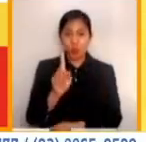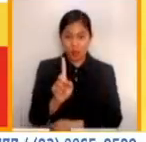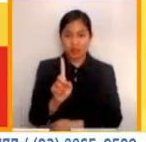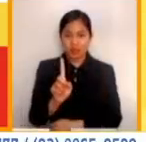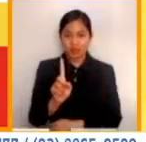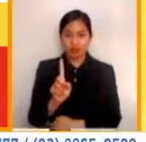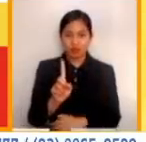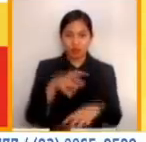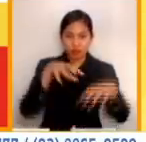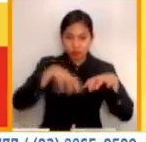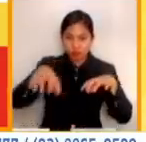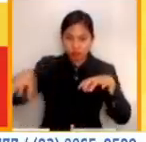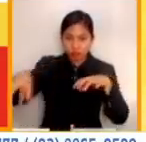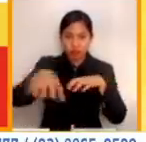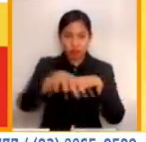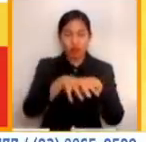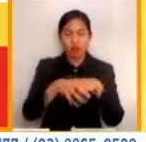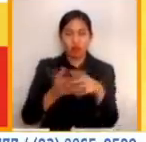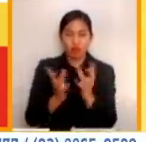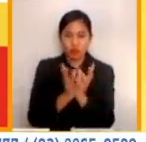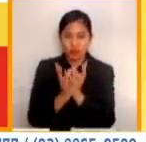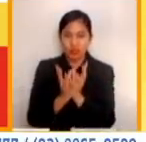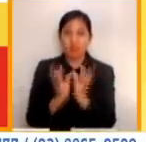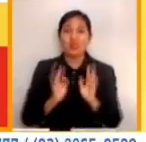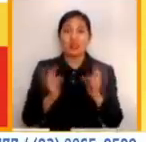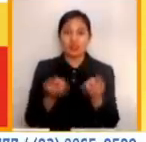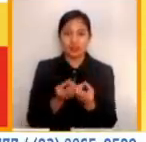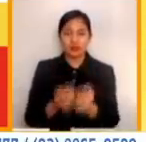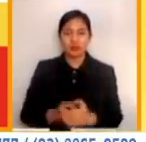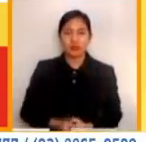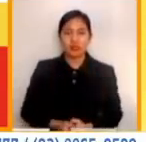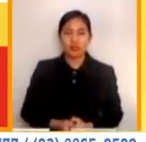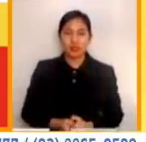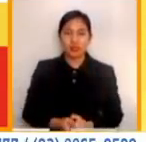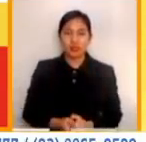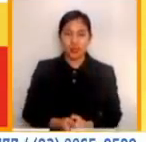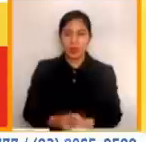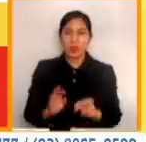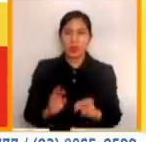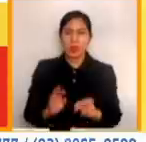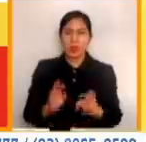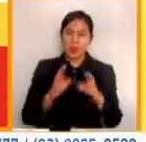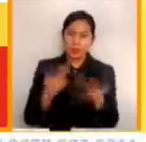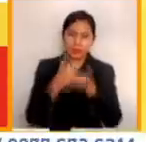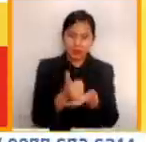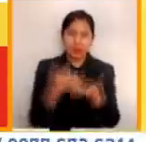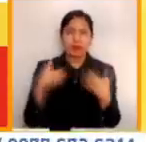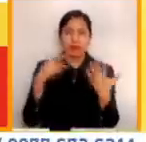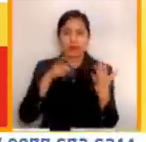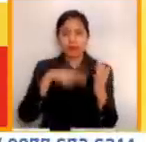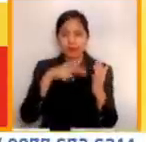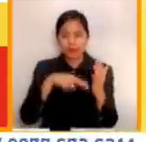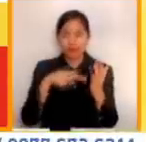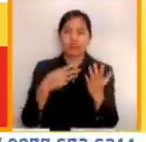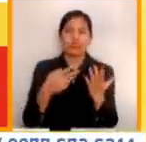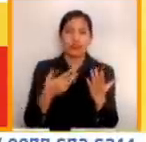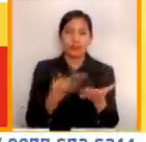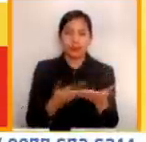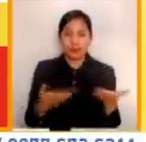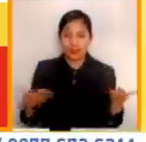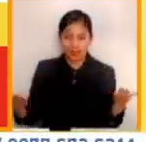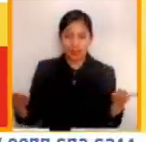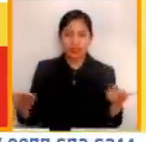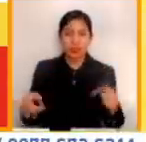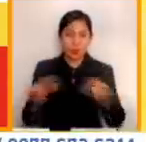kanilang pag-aaral ang mga nakatatandang kamag-anak. May mga nakasabit pang reading material sa classroom at syempre, hindi mawawala